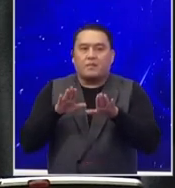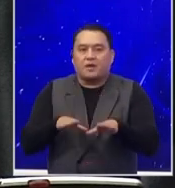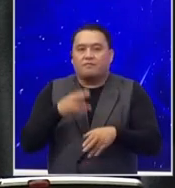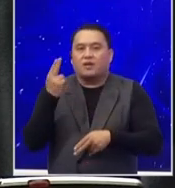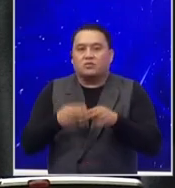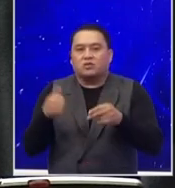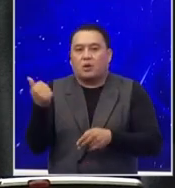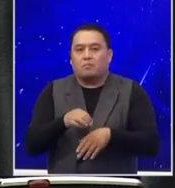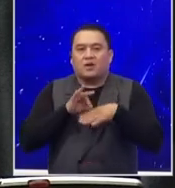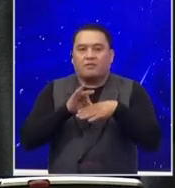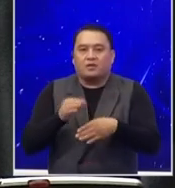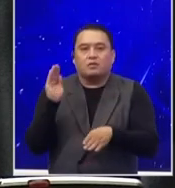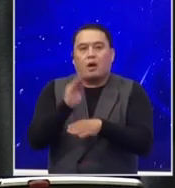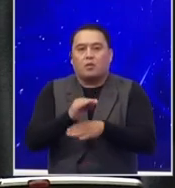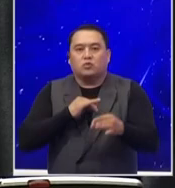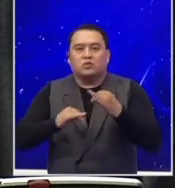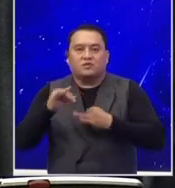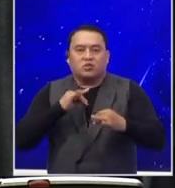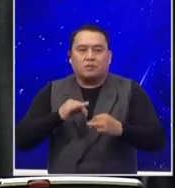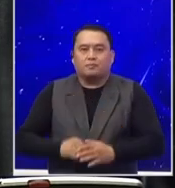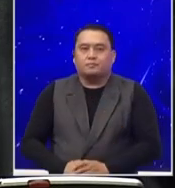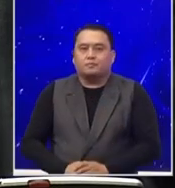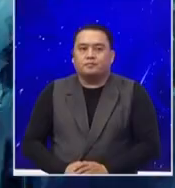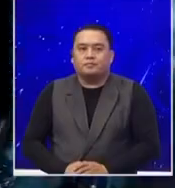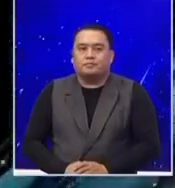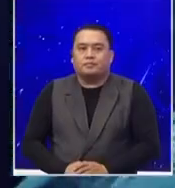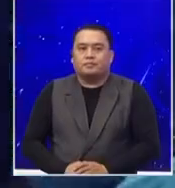рабочей недели проведем дополнительное селекторное совещание.